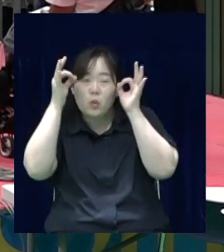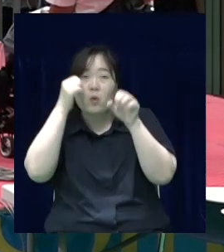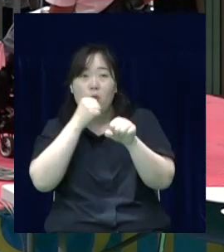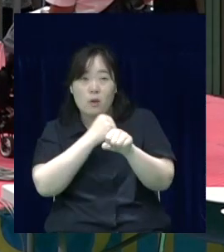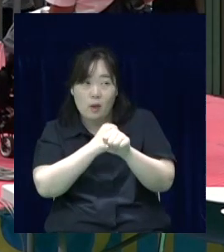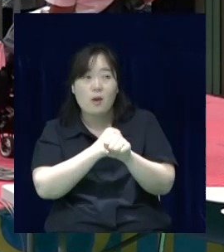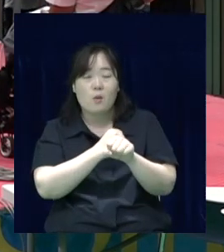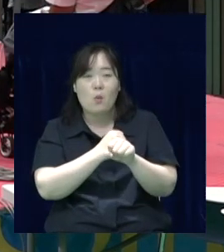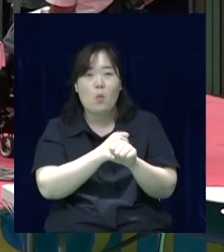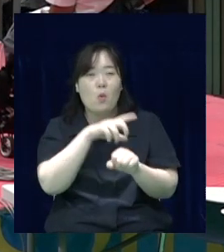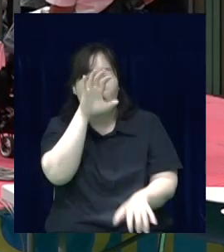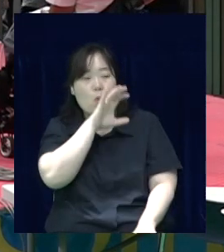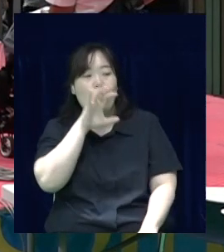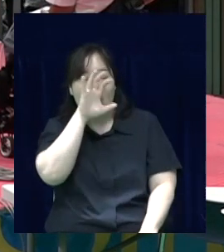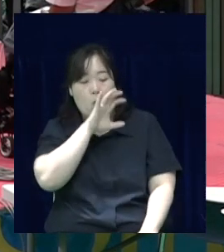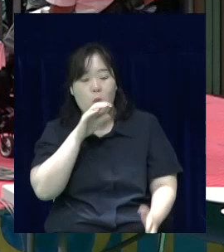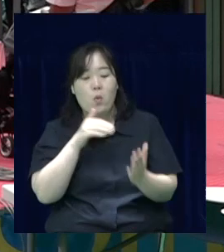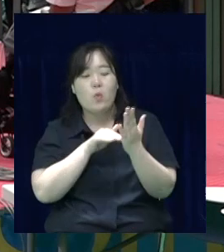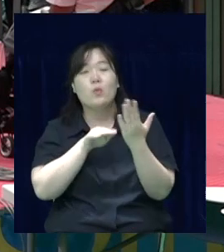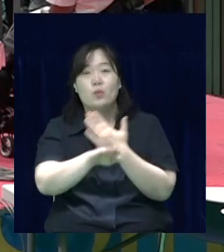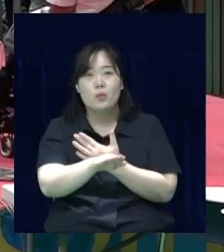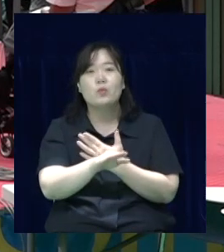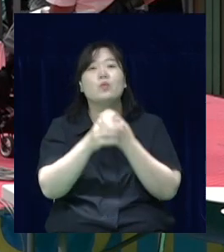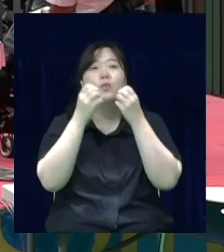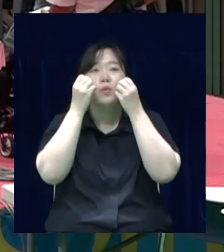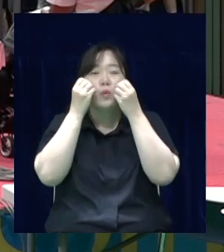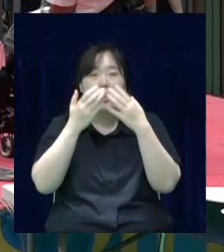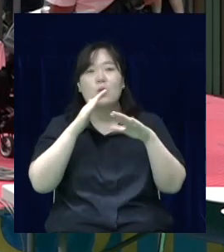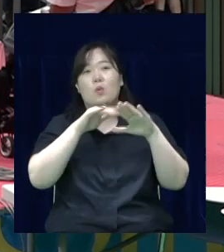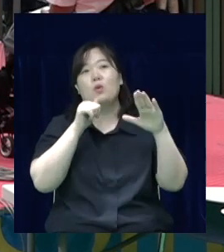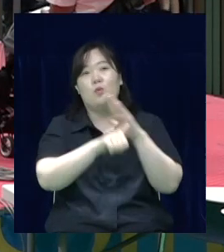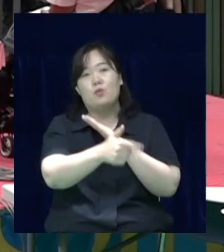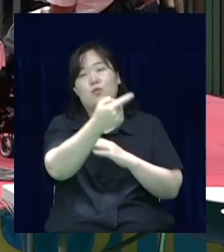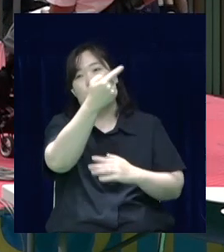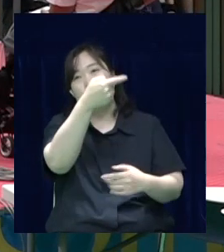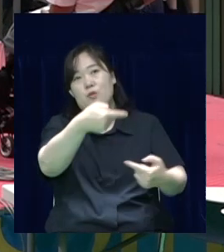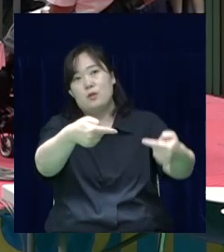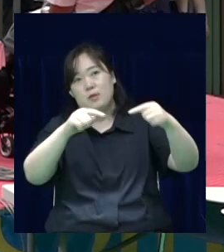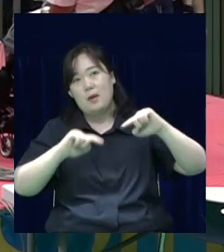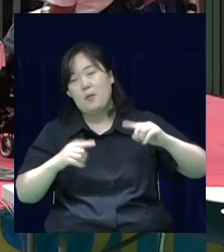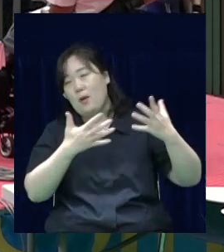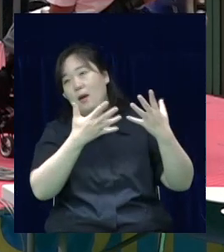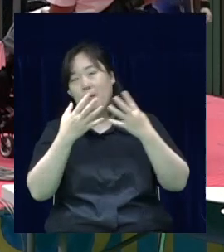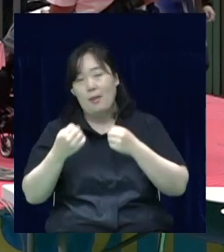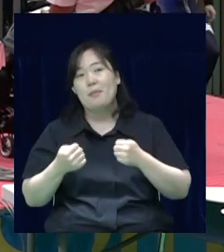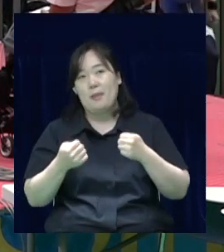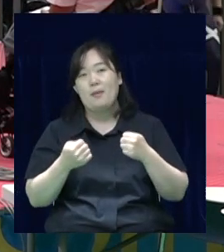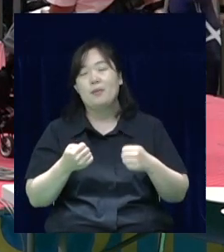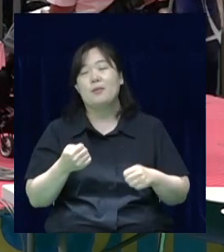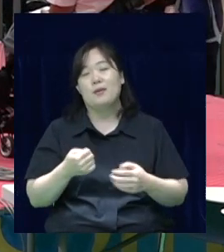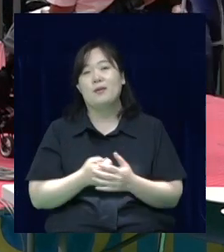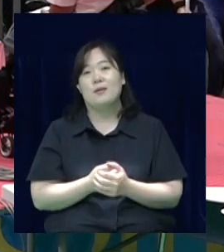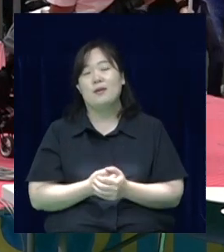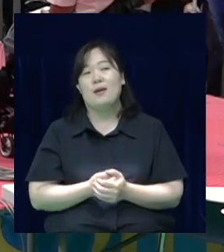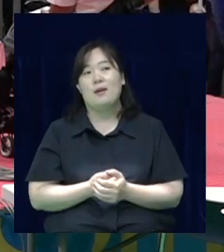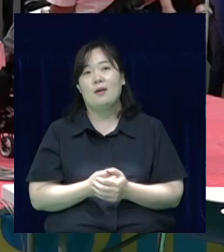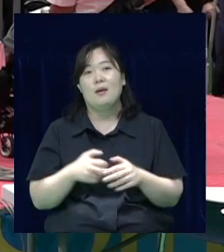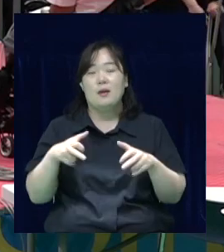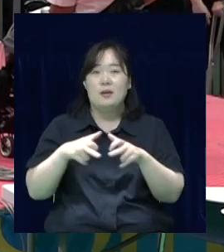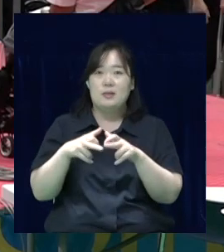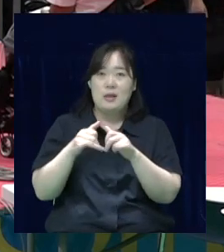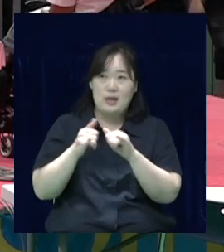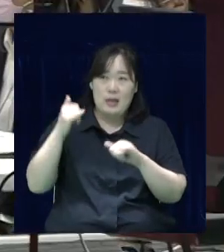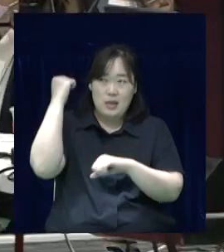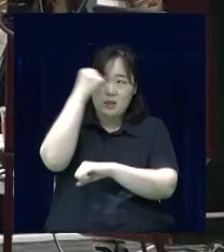전국체전에서 또는 그 이상의 대회에서 좋은 결과를 보이리라 생각되어집니다. 네, 사실상 뭐 이런 장애인